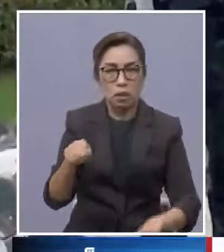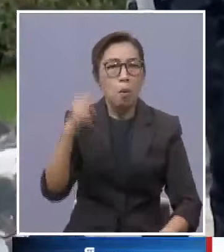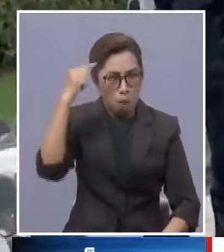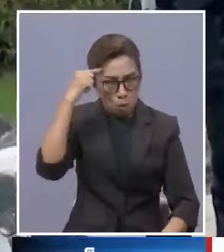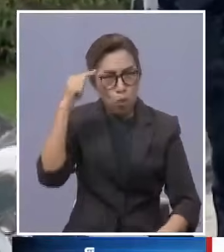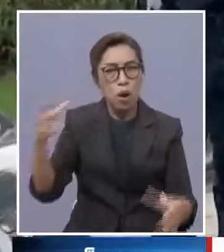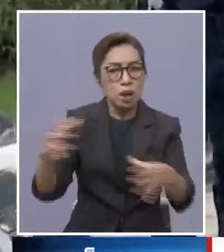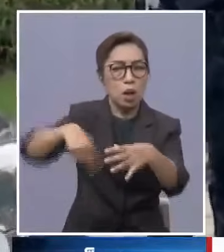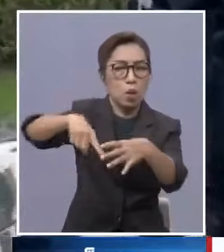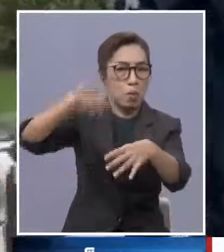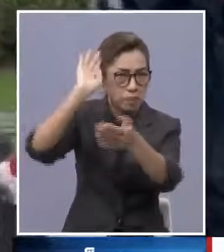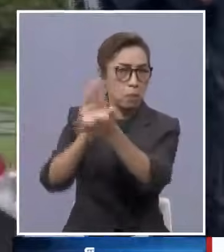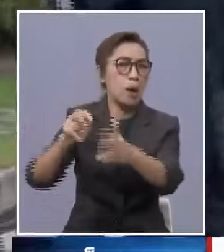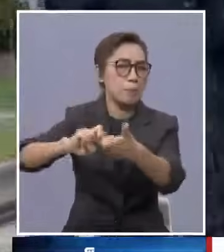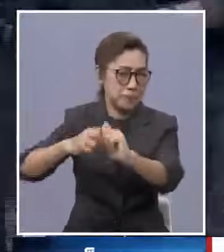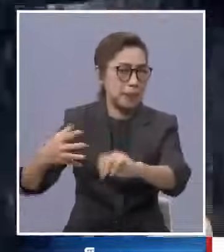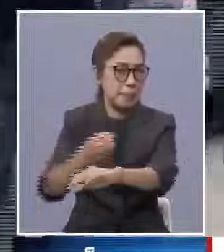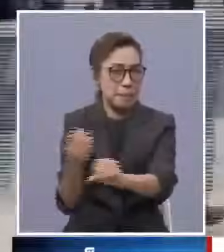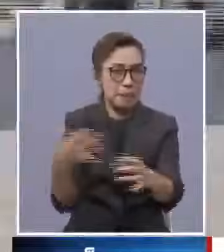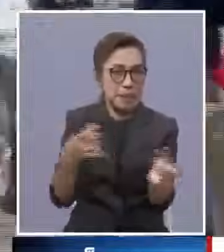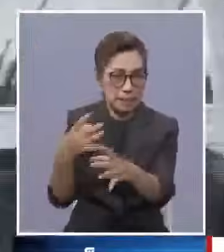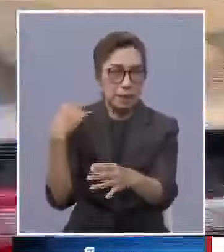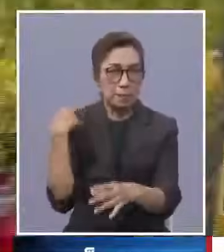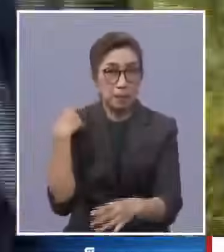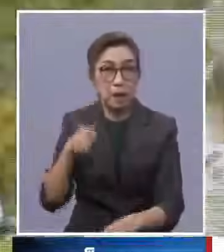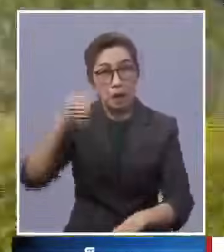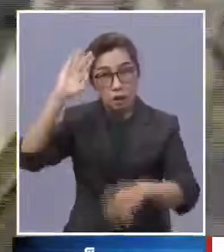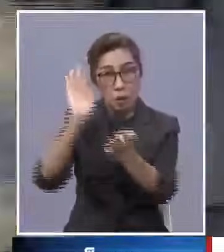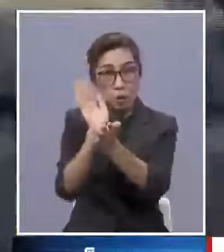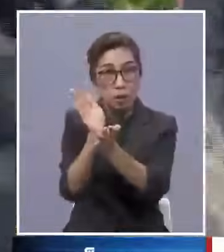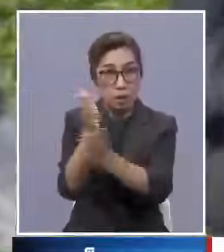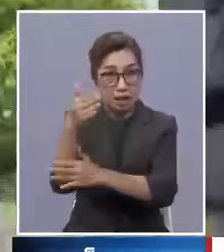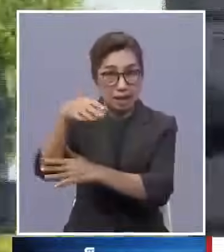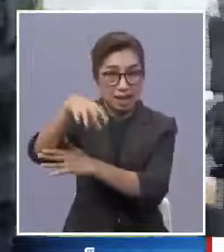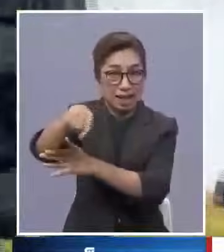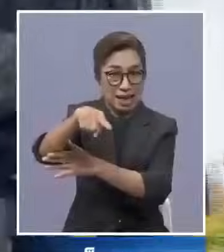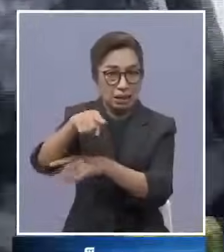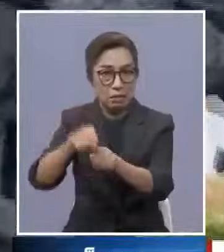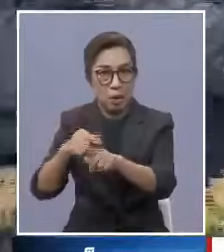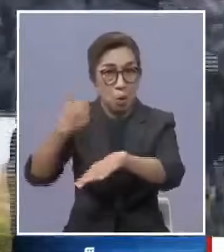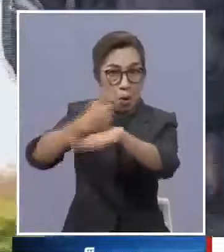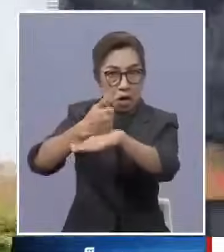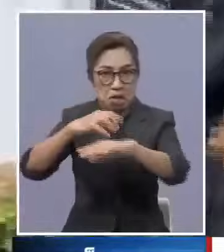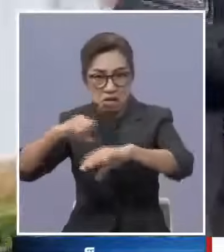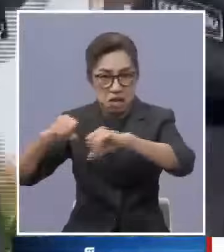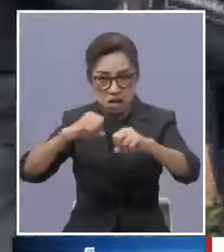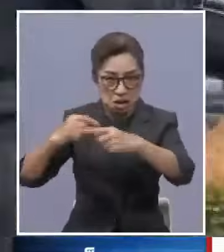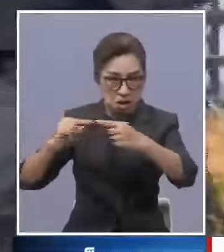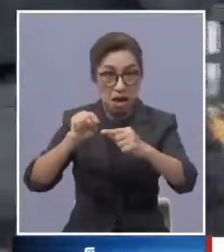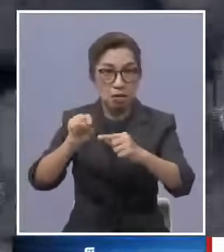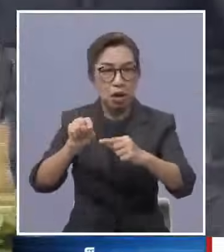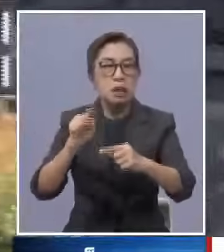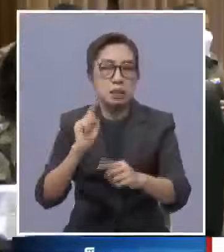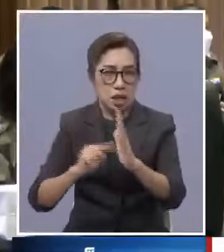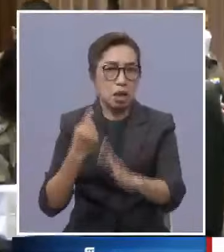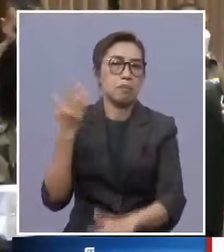องภายในอยู่นิดนึง ใช่แล้วไอ้ประเด็นเรื่องของการเมืองภายในสตช.แย่งชิงที่มองกันว่าแย่งชิงตำแหน่งผบ.ตร.เนี่ยนะครับมันส่อเขารุนแรงมาตั้